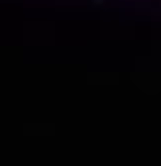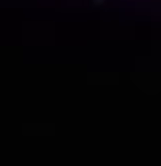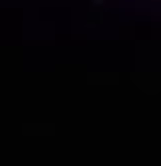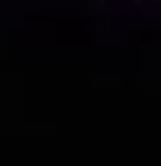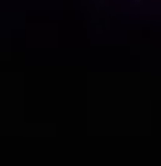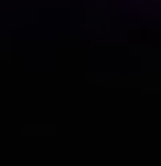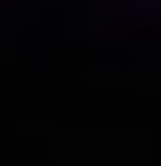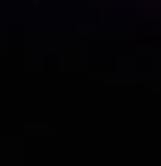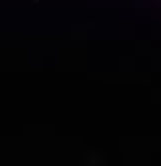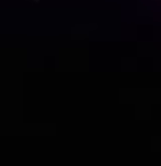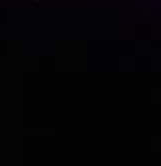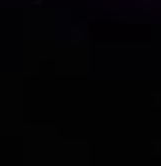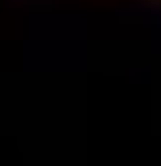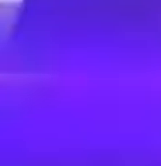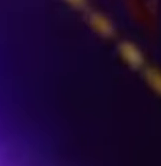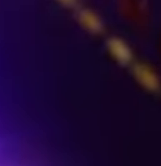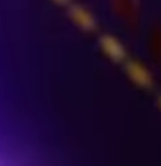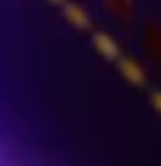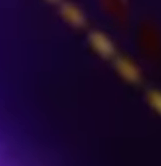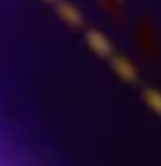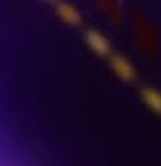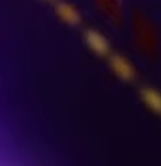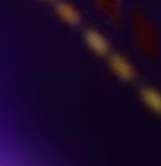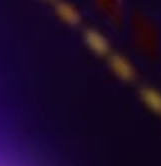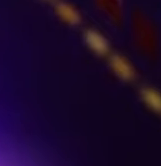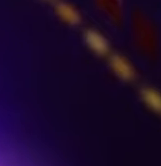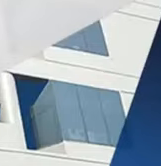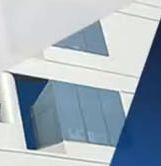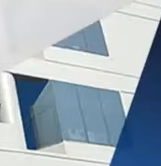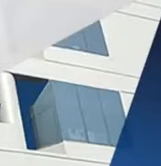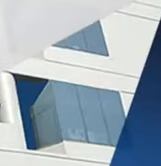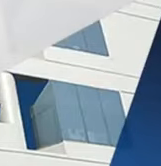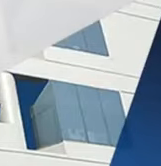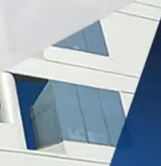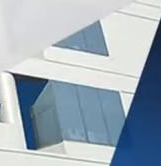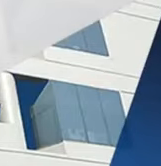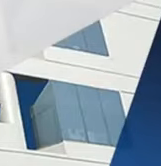Ang Anlihim ni Urduha. Weeknights, 8 p.m.